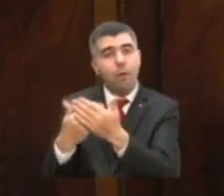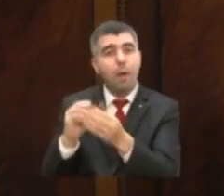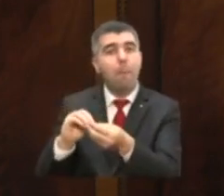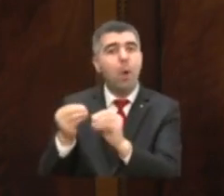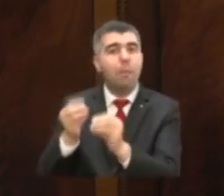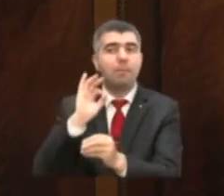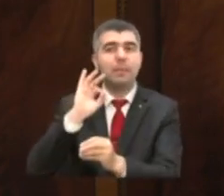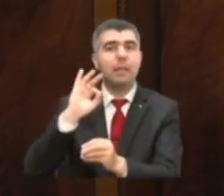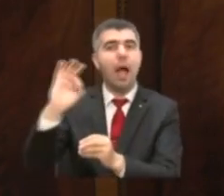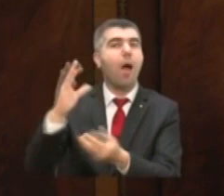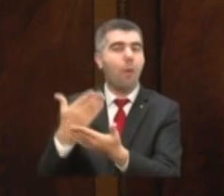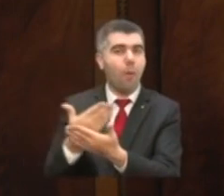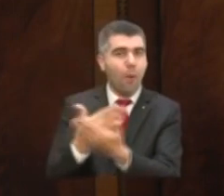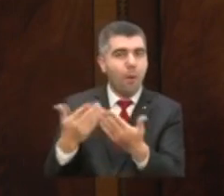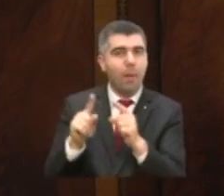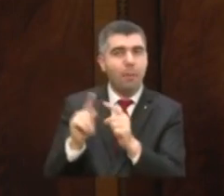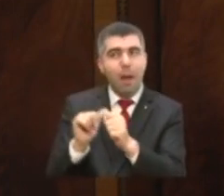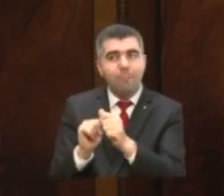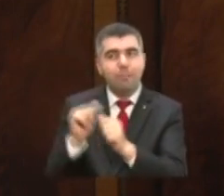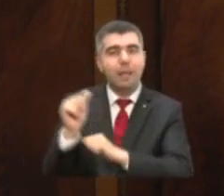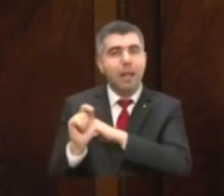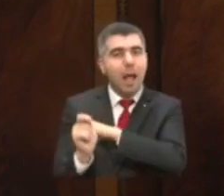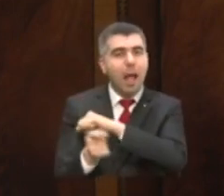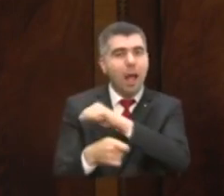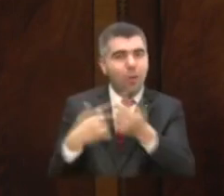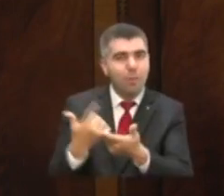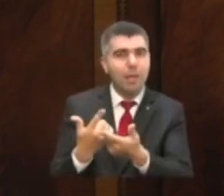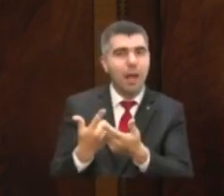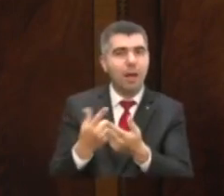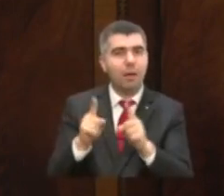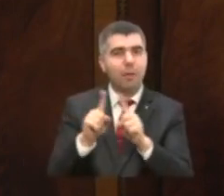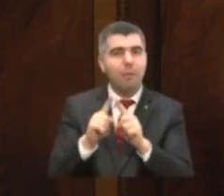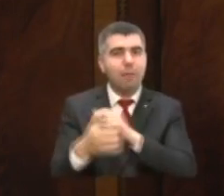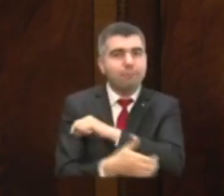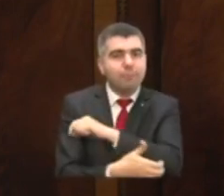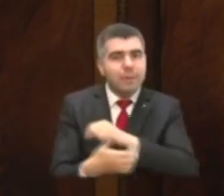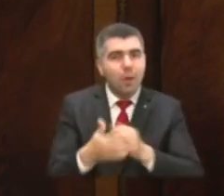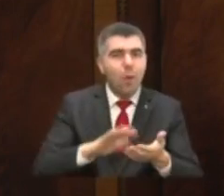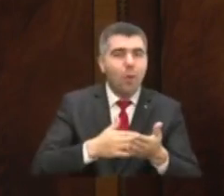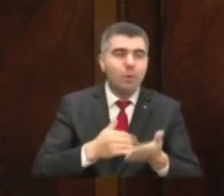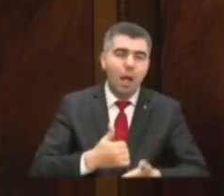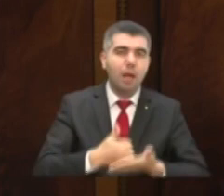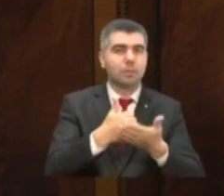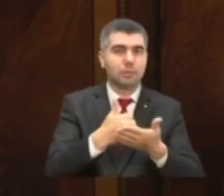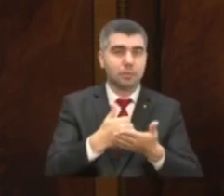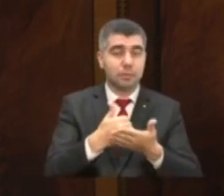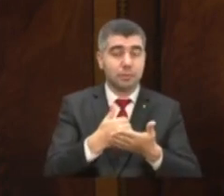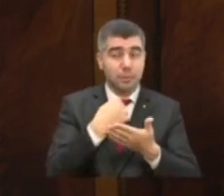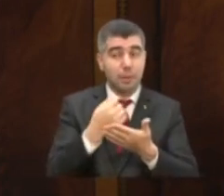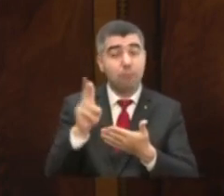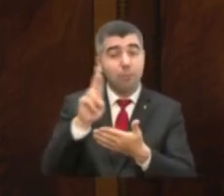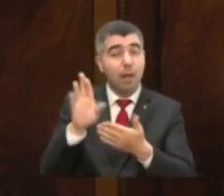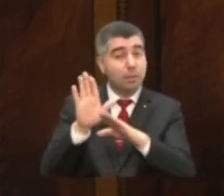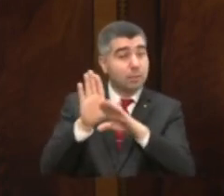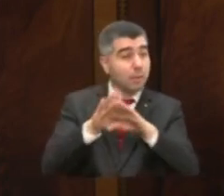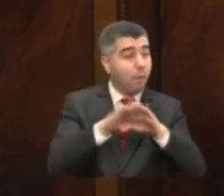الحقيقية خاصة في المناطق القروية والأحياء الهامشية والفقيرة. إذن دعا جلالة الملك إلى وضع